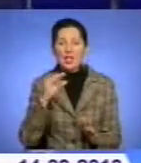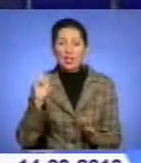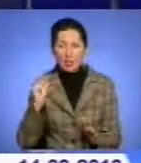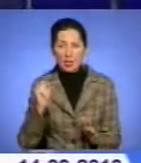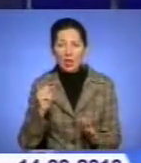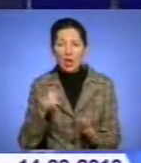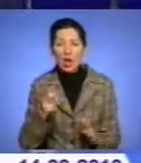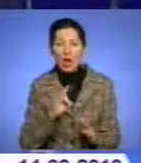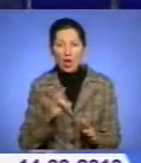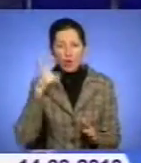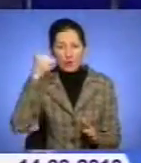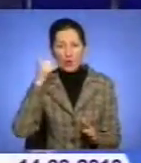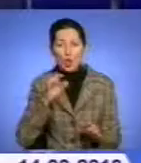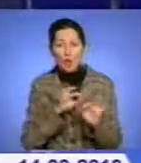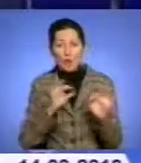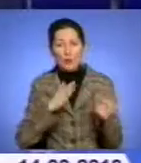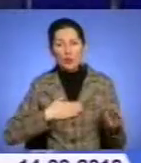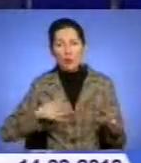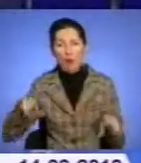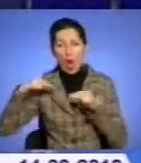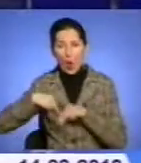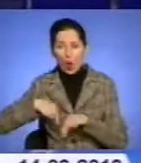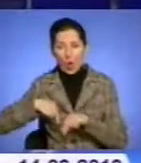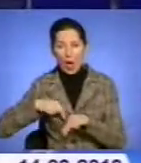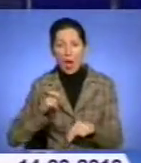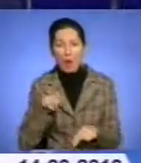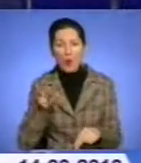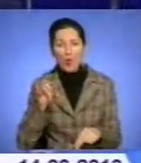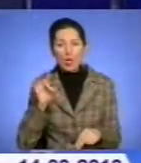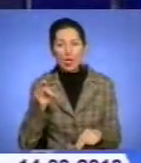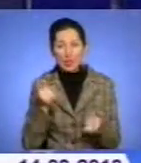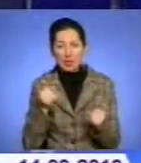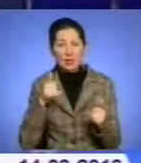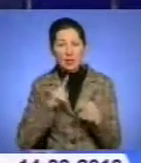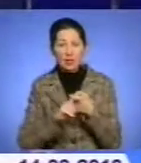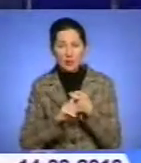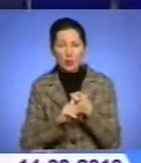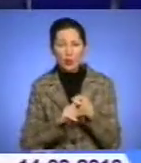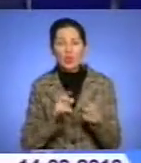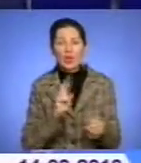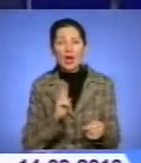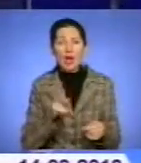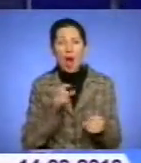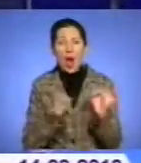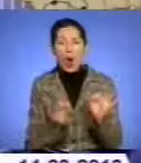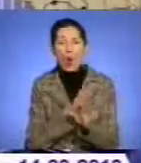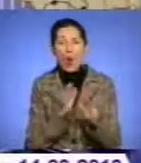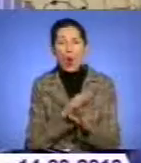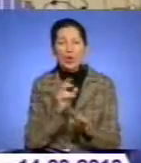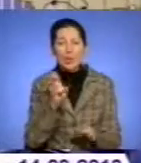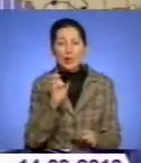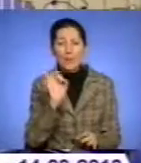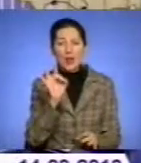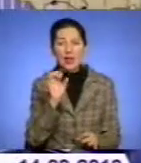розповість моя колега Тетяна Будар. Вона зараз на зв'язку. Тетяно, яка погода у Бережанах?